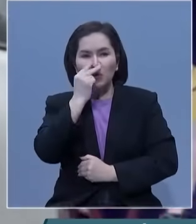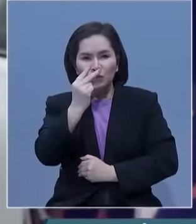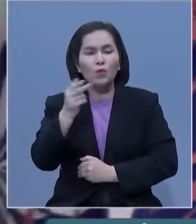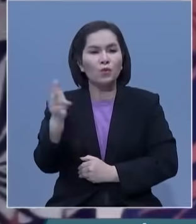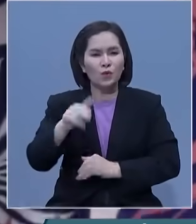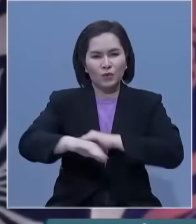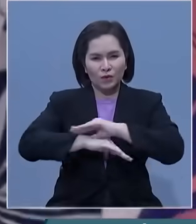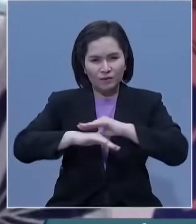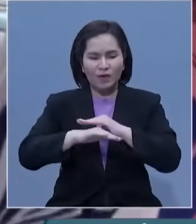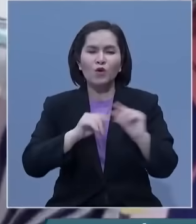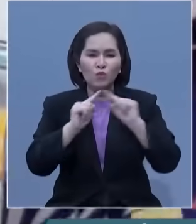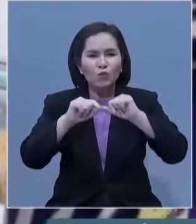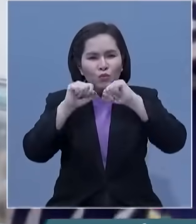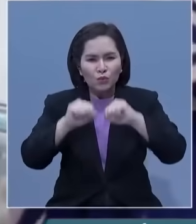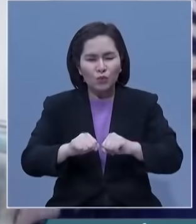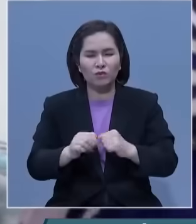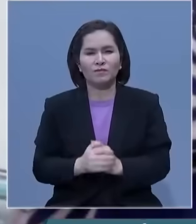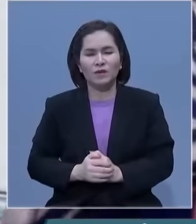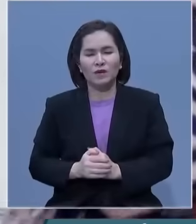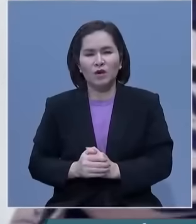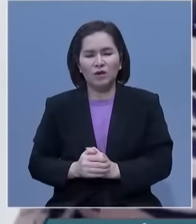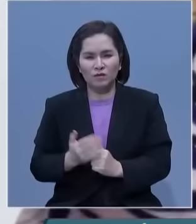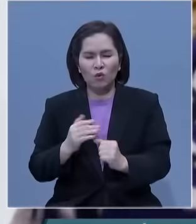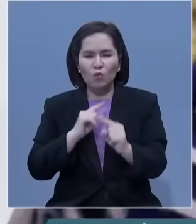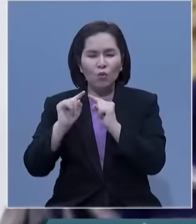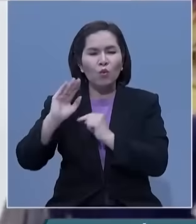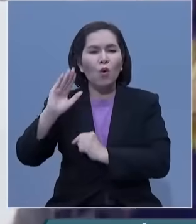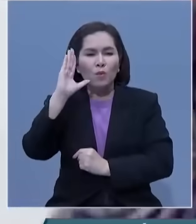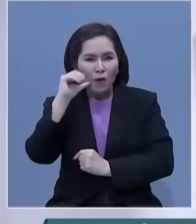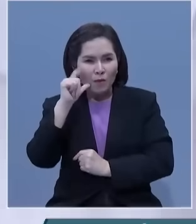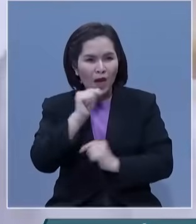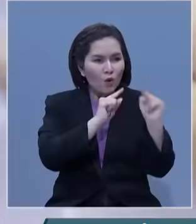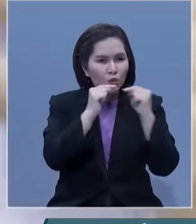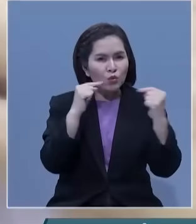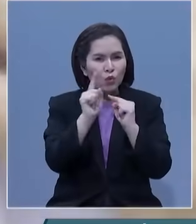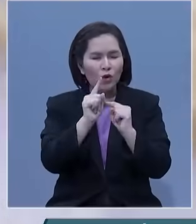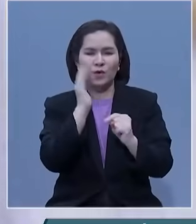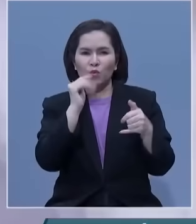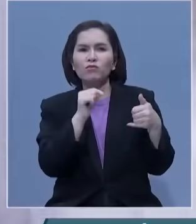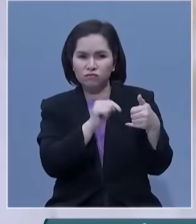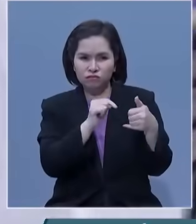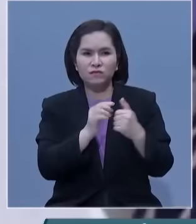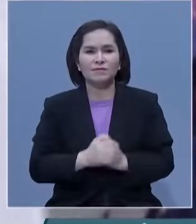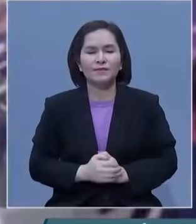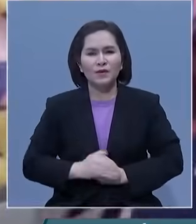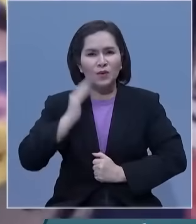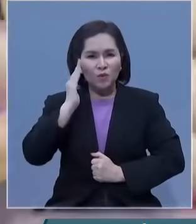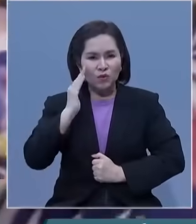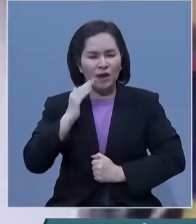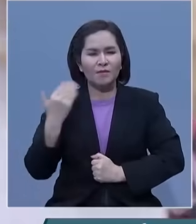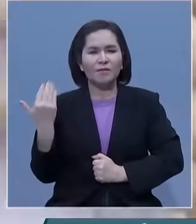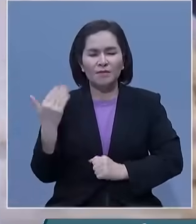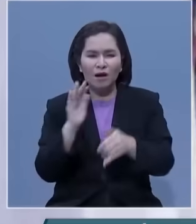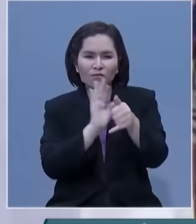านตัวนะคะที่มีการต่อรองกันฝ่ายหนึ่งเนี่ยเป็นผู้ปกครองของนักเรียนในจังหวัดขอนแก่นกำลังพูดคุยกับผู้ชายคนหนึ่งผู้ชายคนนี้เข้ามาตบ